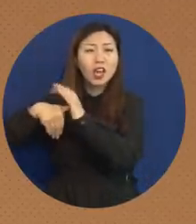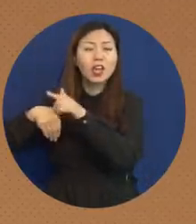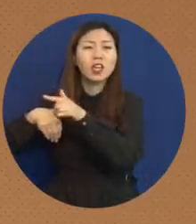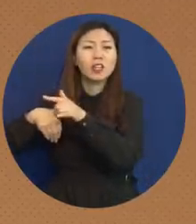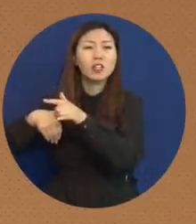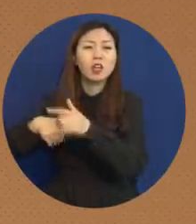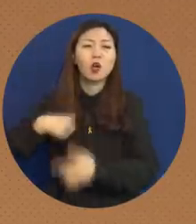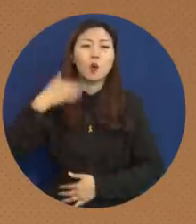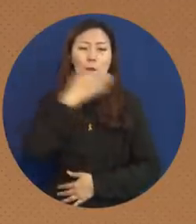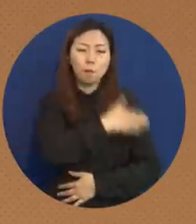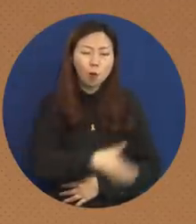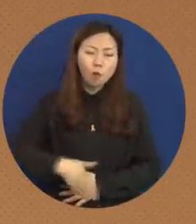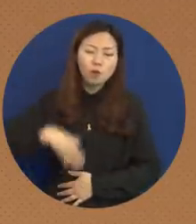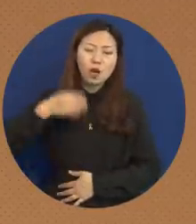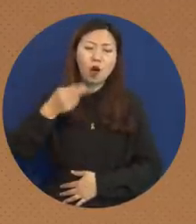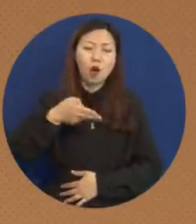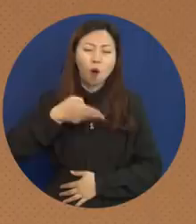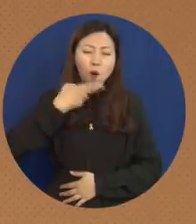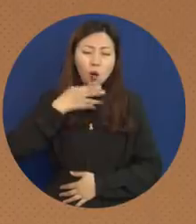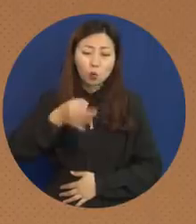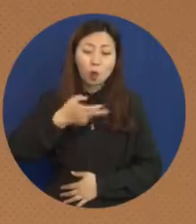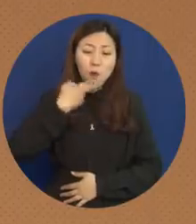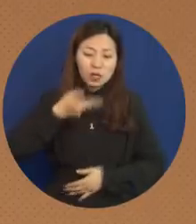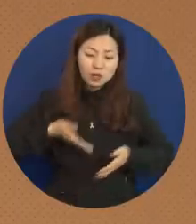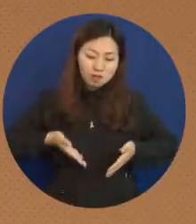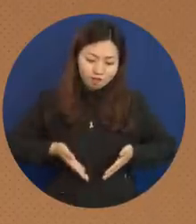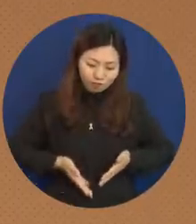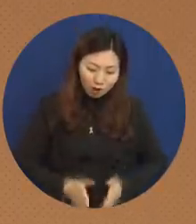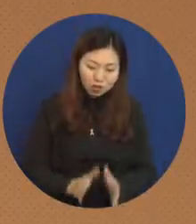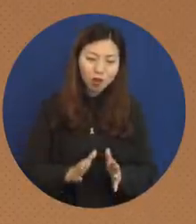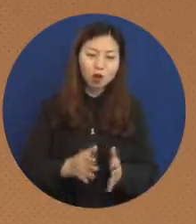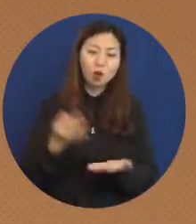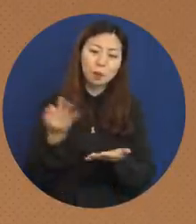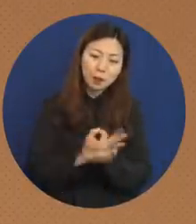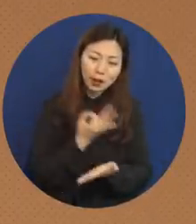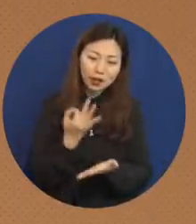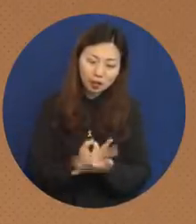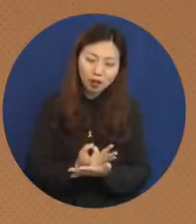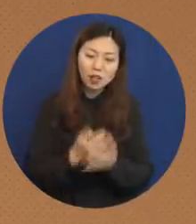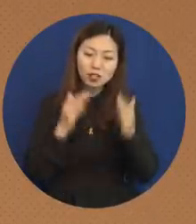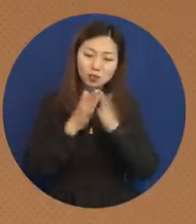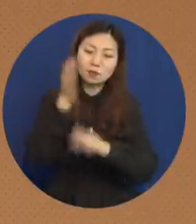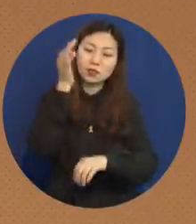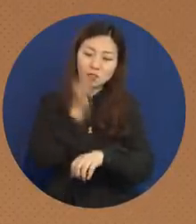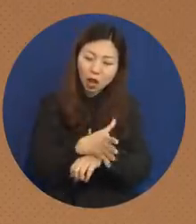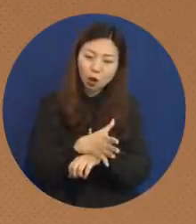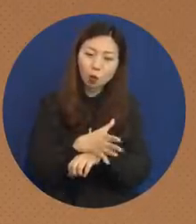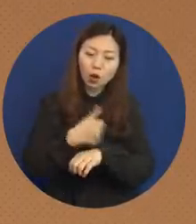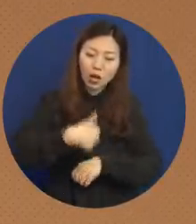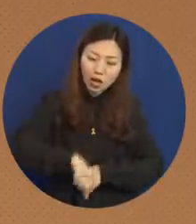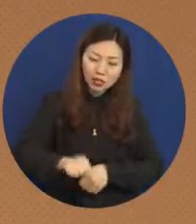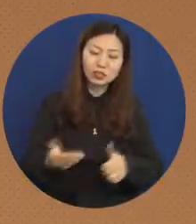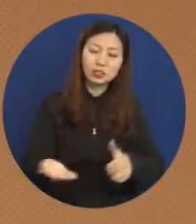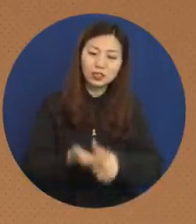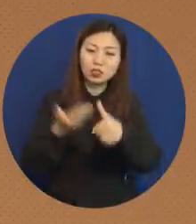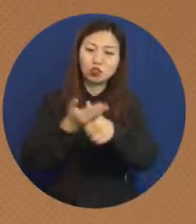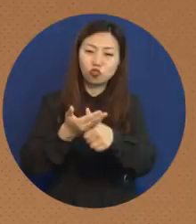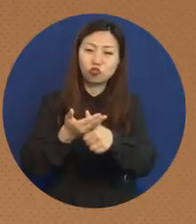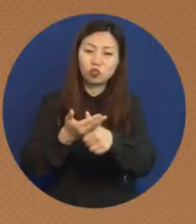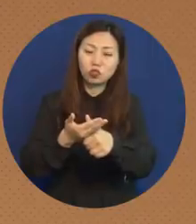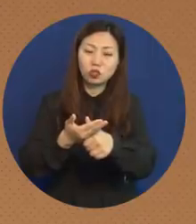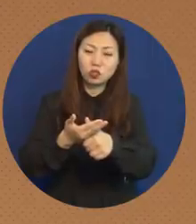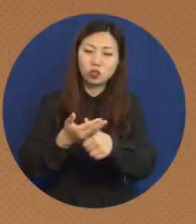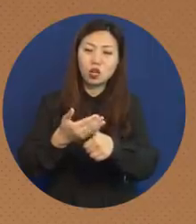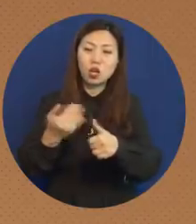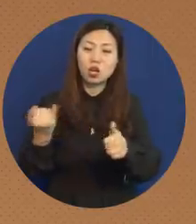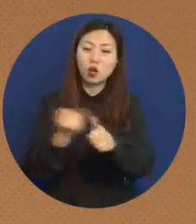자기가 맨몸으로 나아가 돈 벌어가 집도 사고 자식도 나아가 키우고 장가도 가